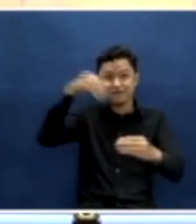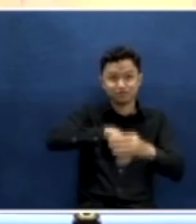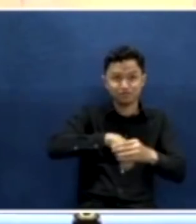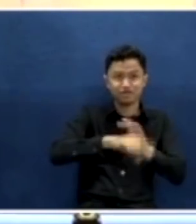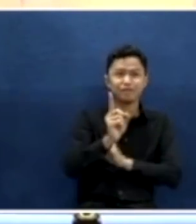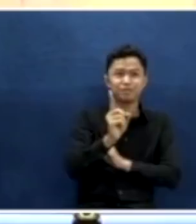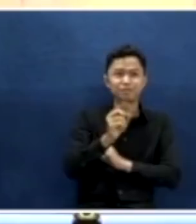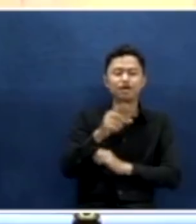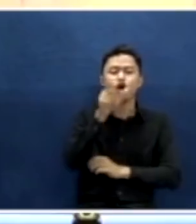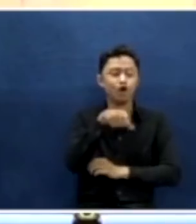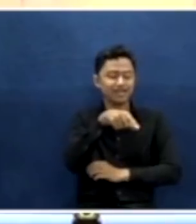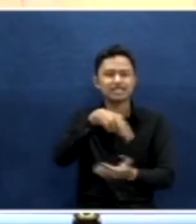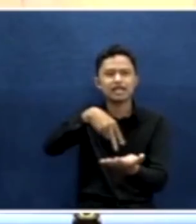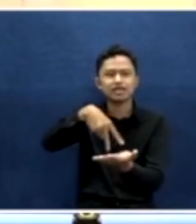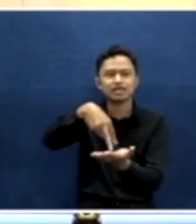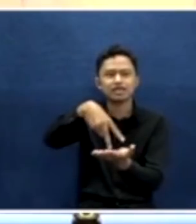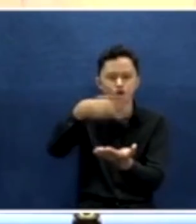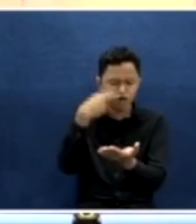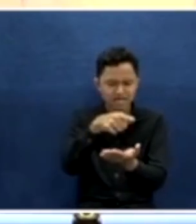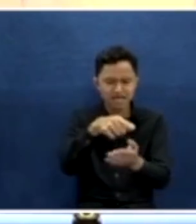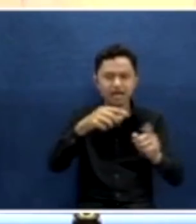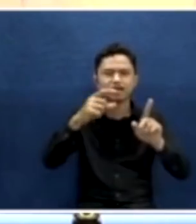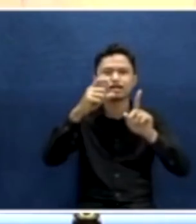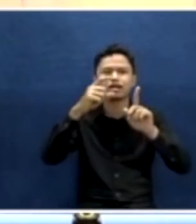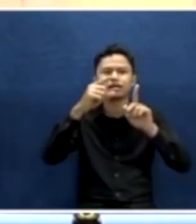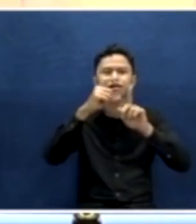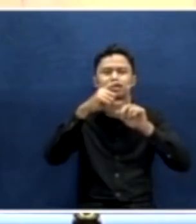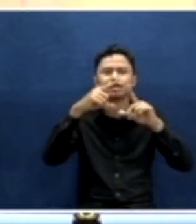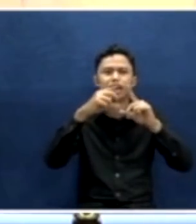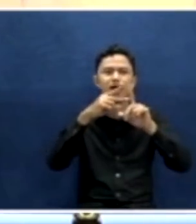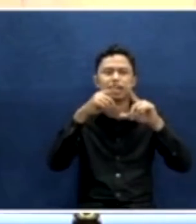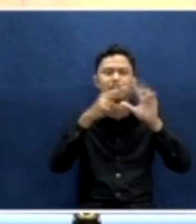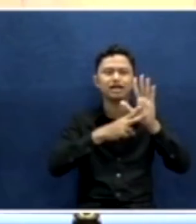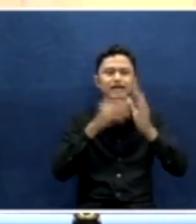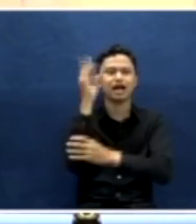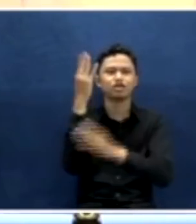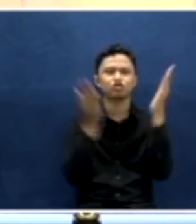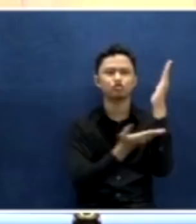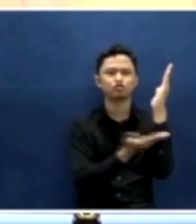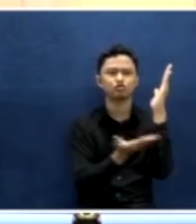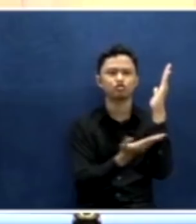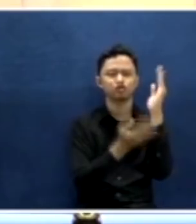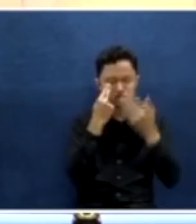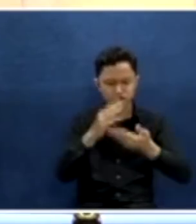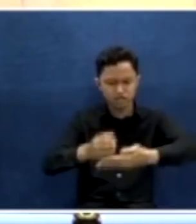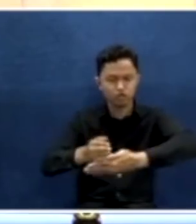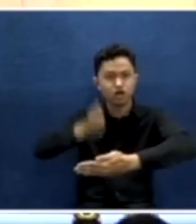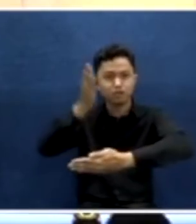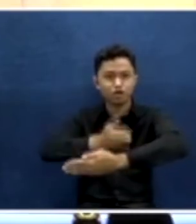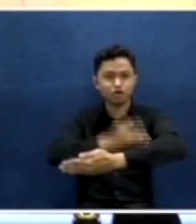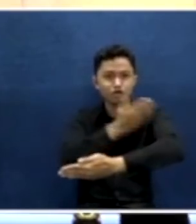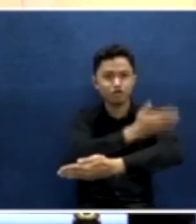kemudian melintang di jalan dipatahkan dan itu kemudian dibuang pada tempat yang jauh pada tempatnya dia membuang dahan itu